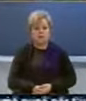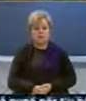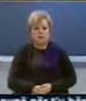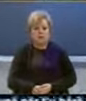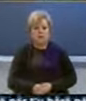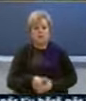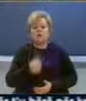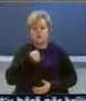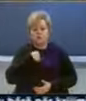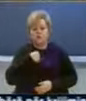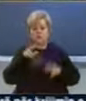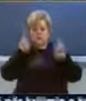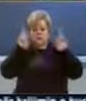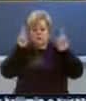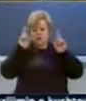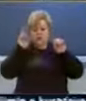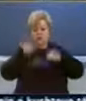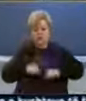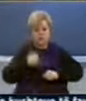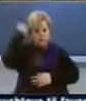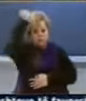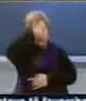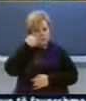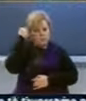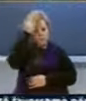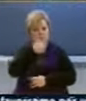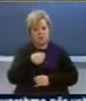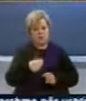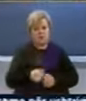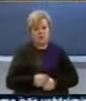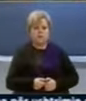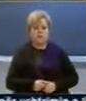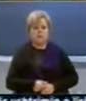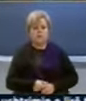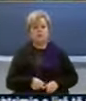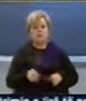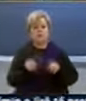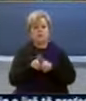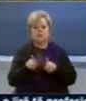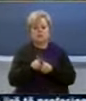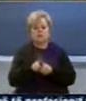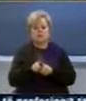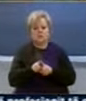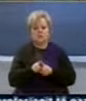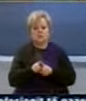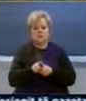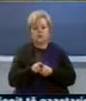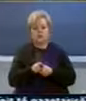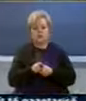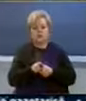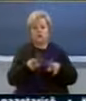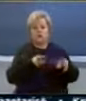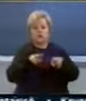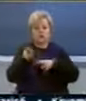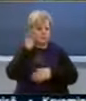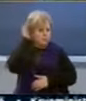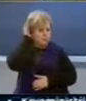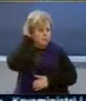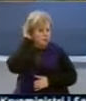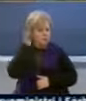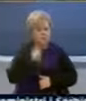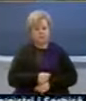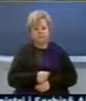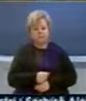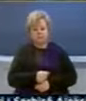Unë po shpresoj që qeveria e Kosovës dhe sidomos shtylla e drejtësisë, në këtë rast edhe ministri i